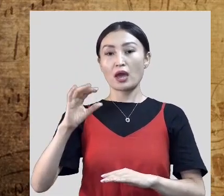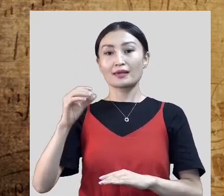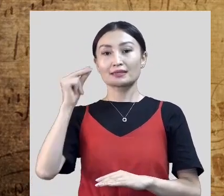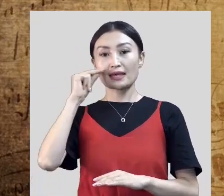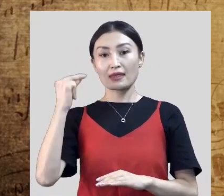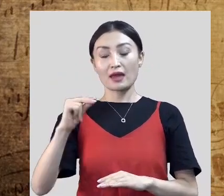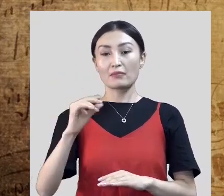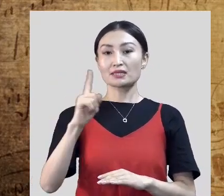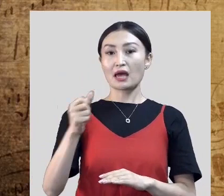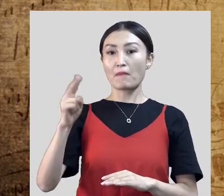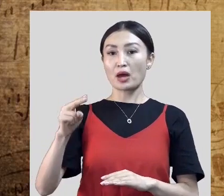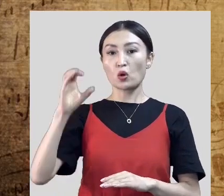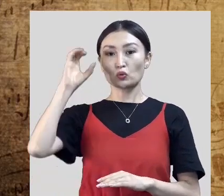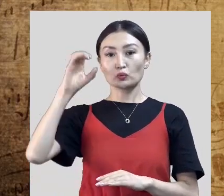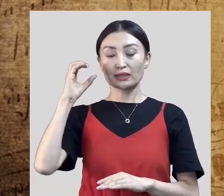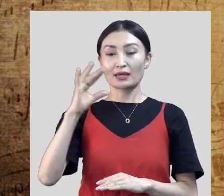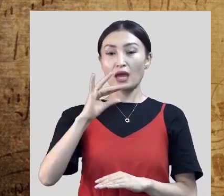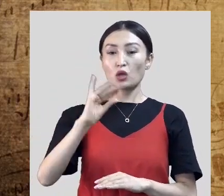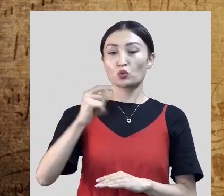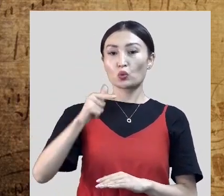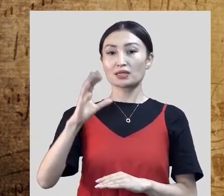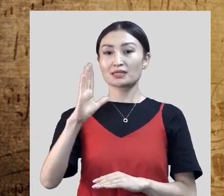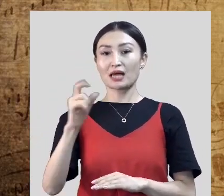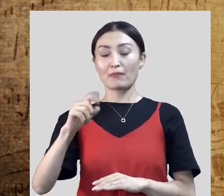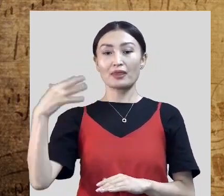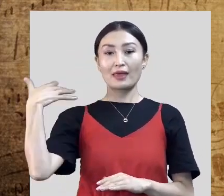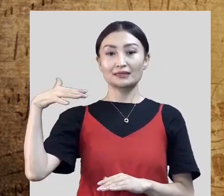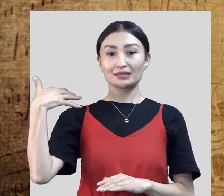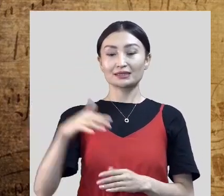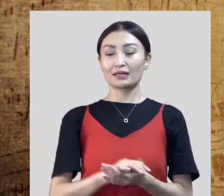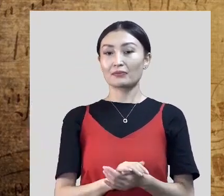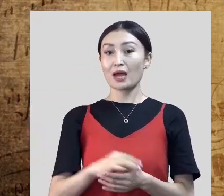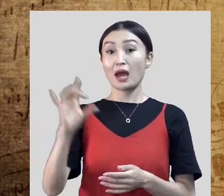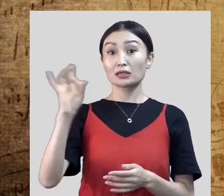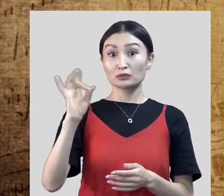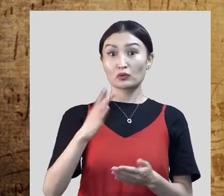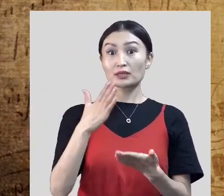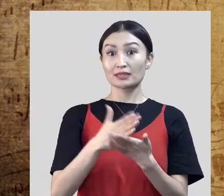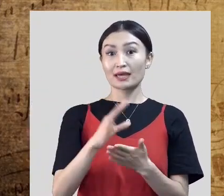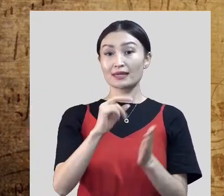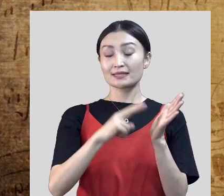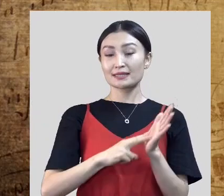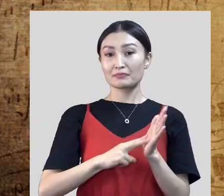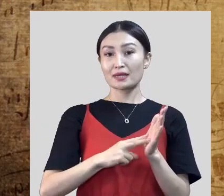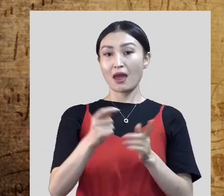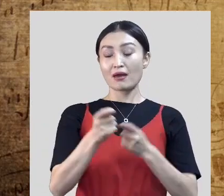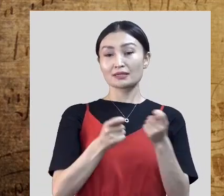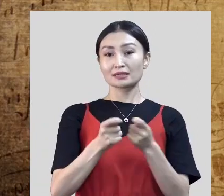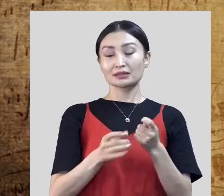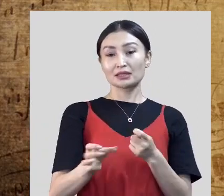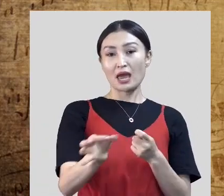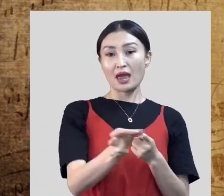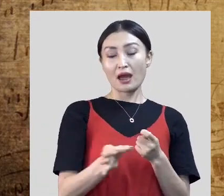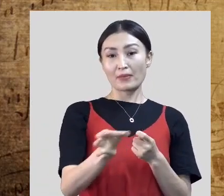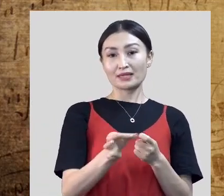с Китаем, на западе с Узбекистаном, на юго-западе с Таджикистаном. Республика состоит из 7